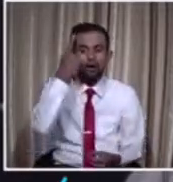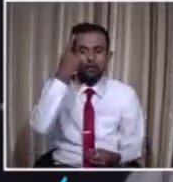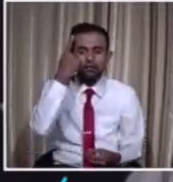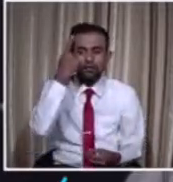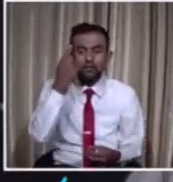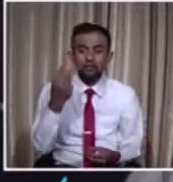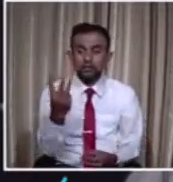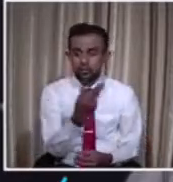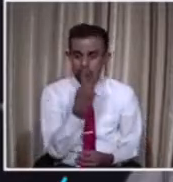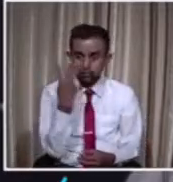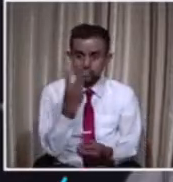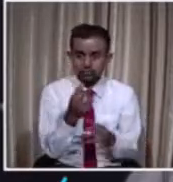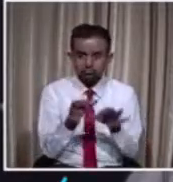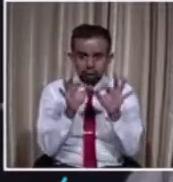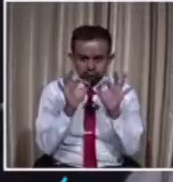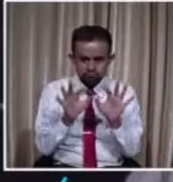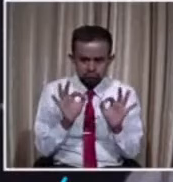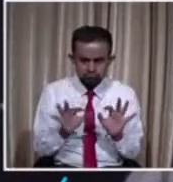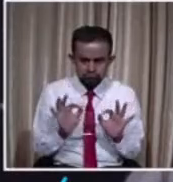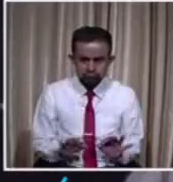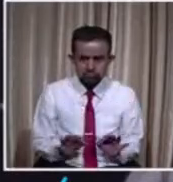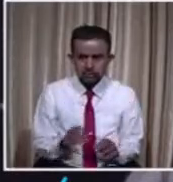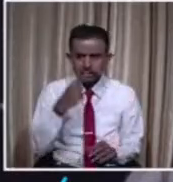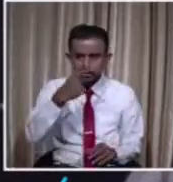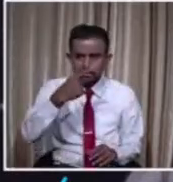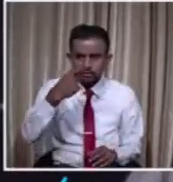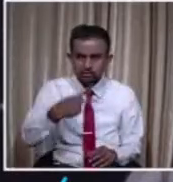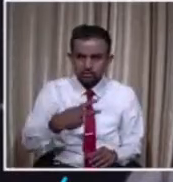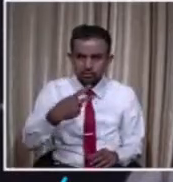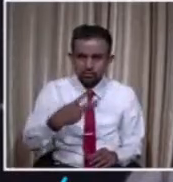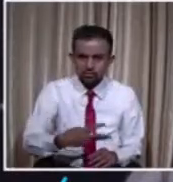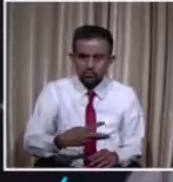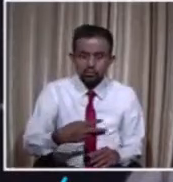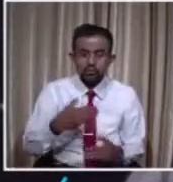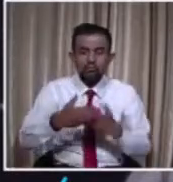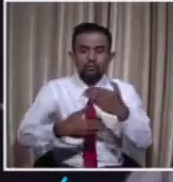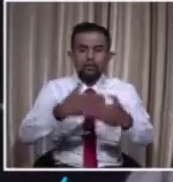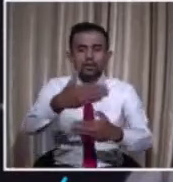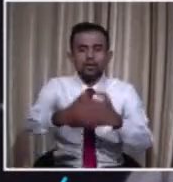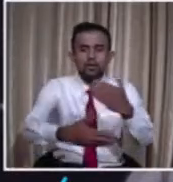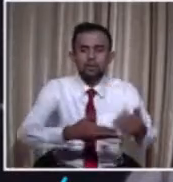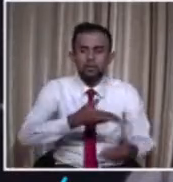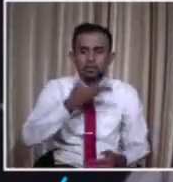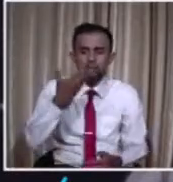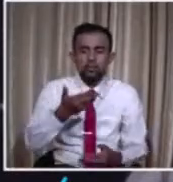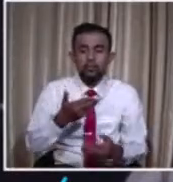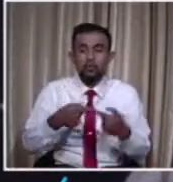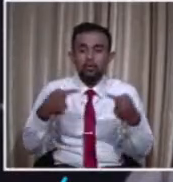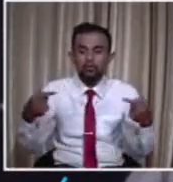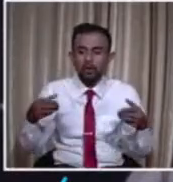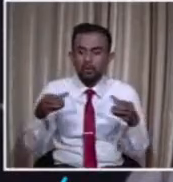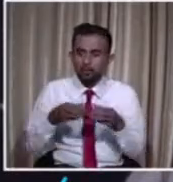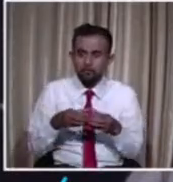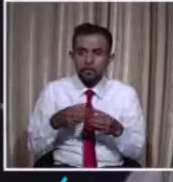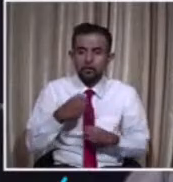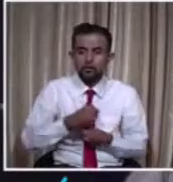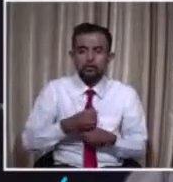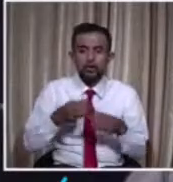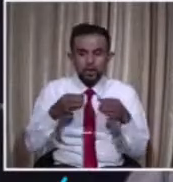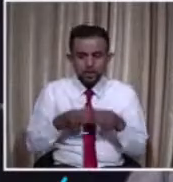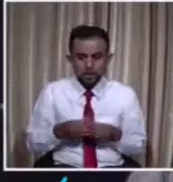මේ තුනකට පෙළ ගහලා 1, 2, 3 හැටියට මේක ඉදිරියට යන්න පුළුවන්. එතෙන්ද මුළු විපක්ෂේමත් ආණ්ඩු